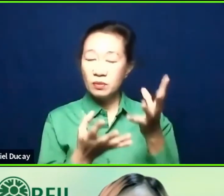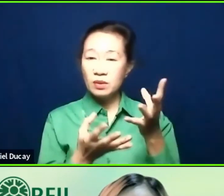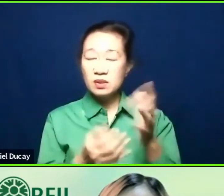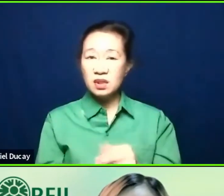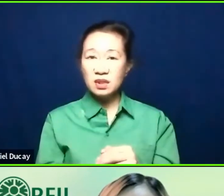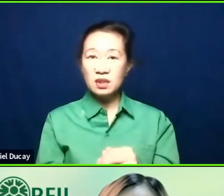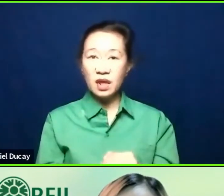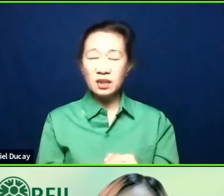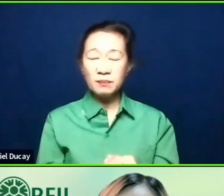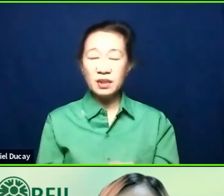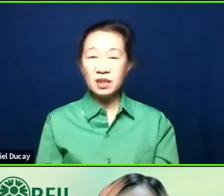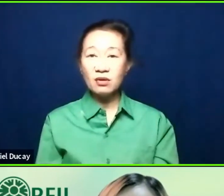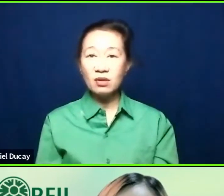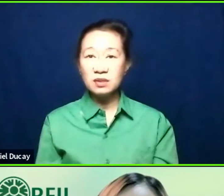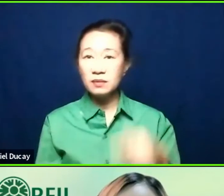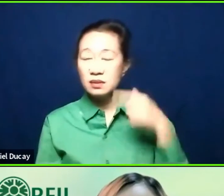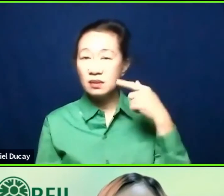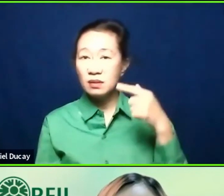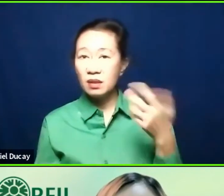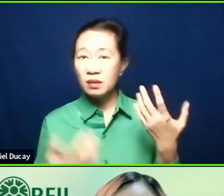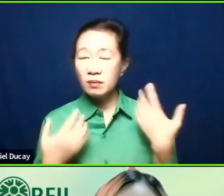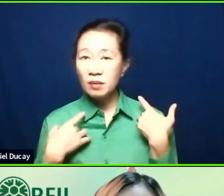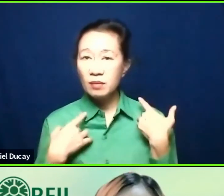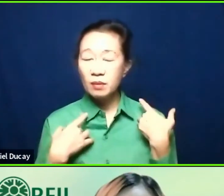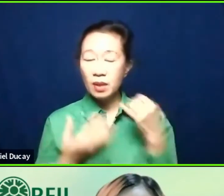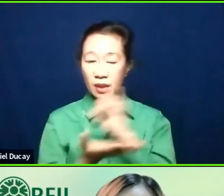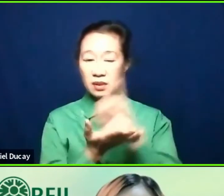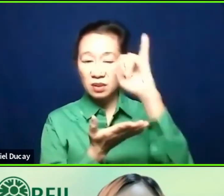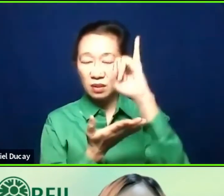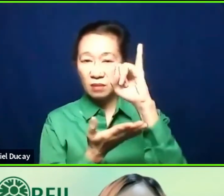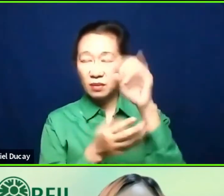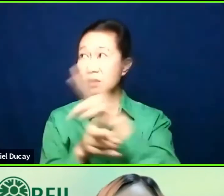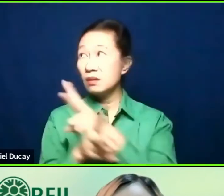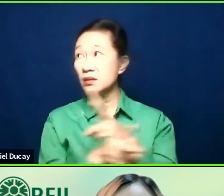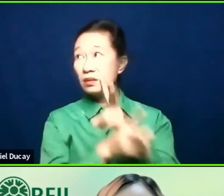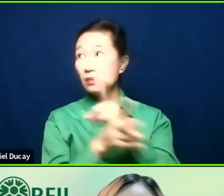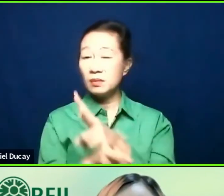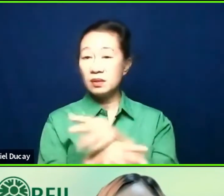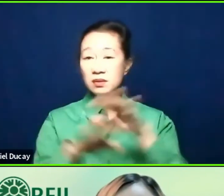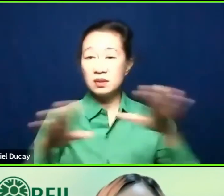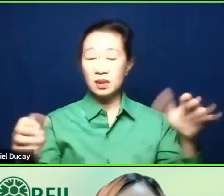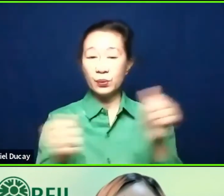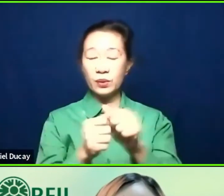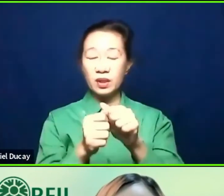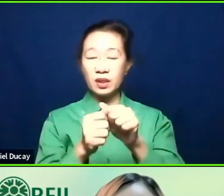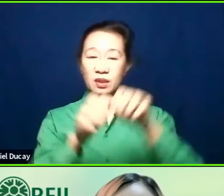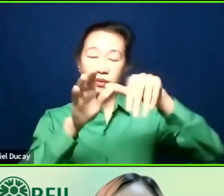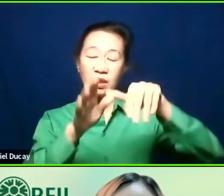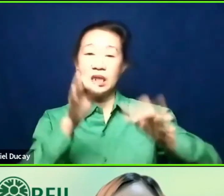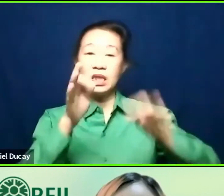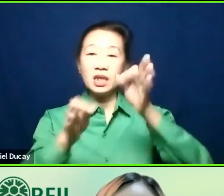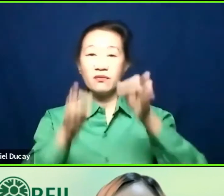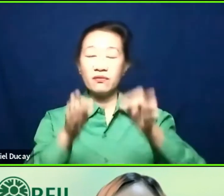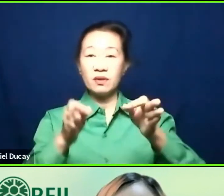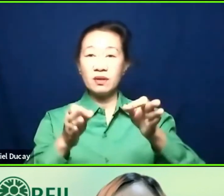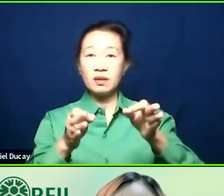Miss Jane, meron po akong tanong. Meron po bang institusyon nakakalinga sa mga batang may kapansanan kung sakali po